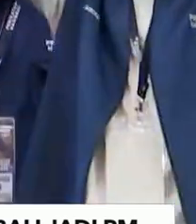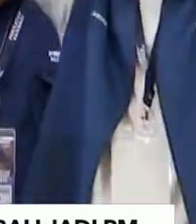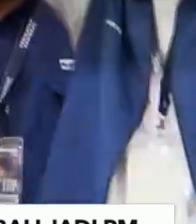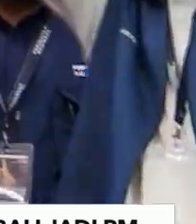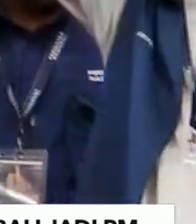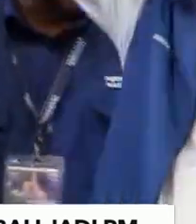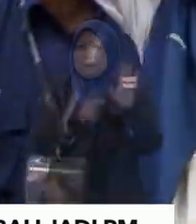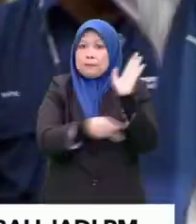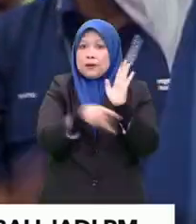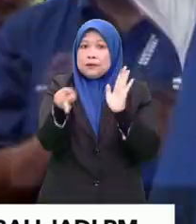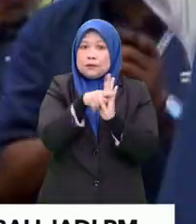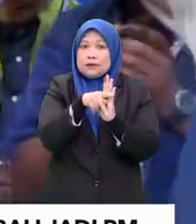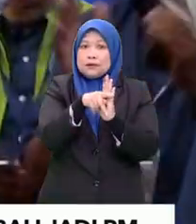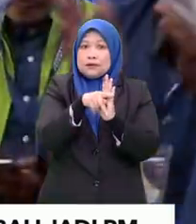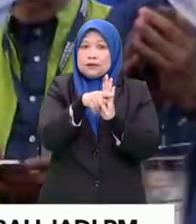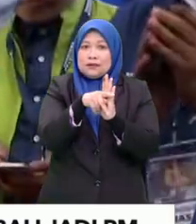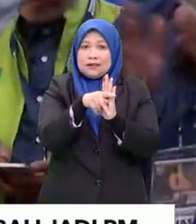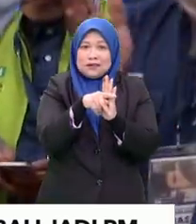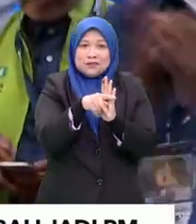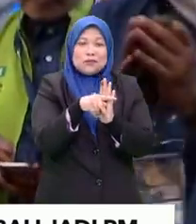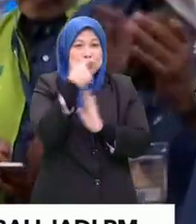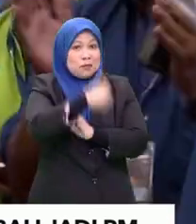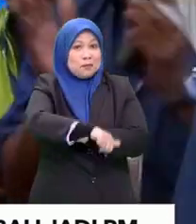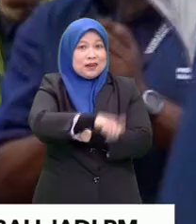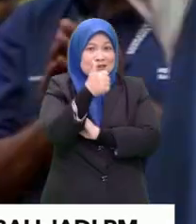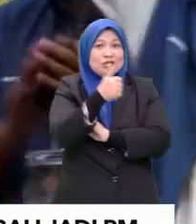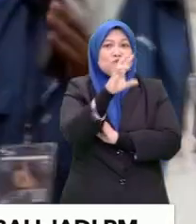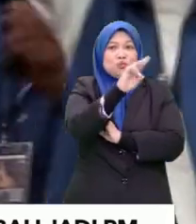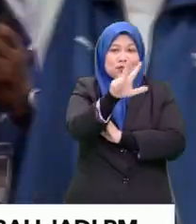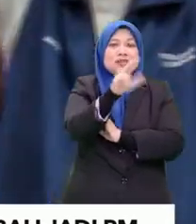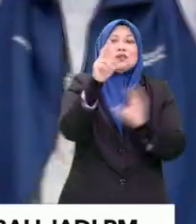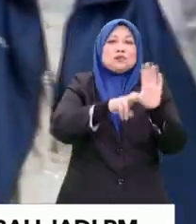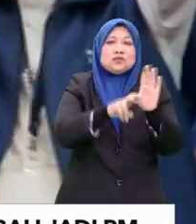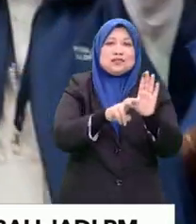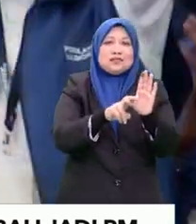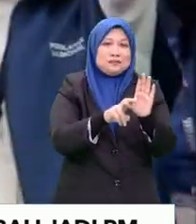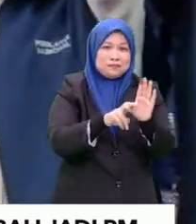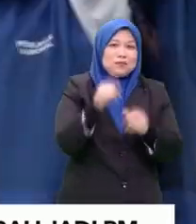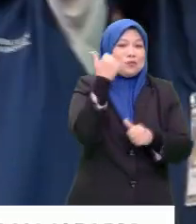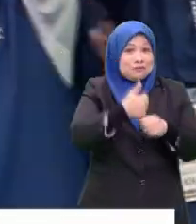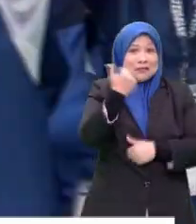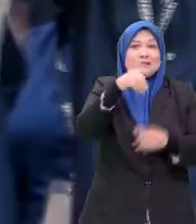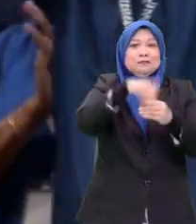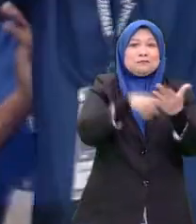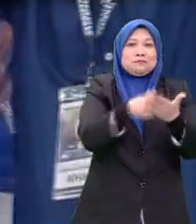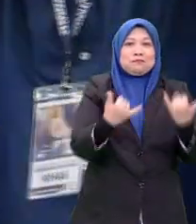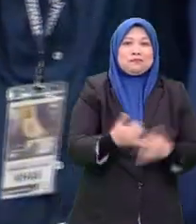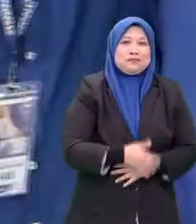kursi Pariaman berbanding PN yang memenangi 73 kursi dalam PR